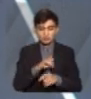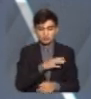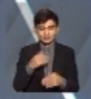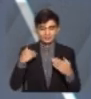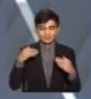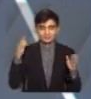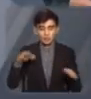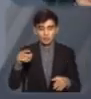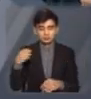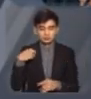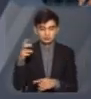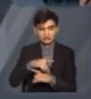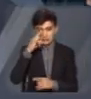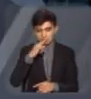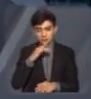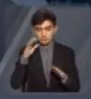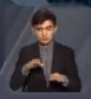нашей страны.